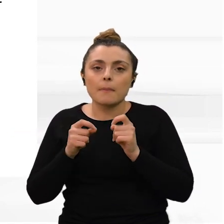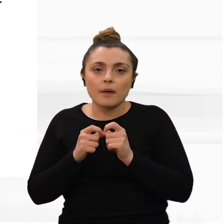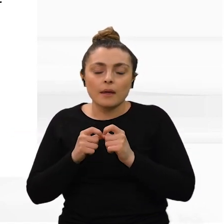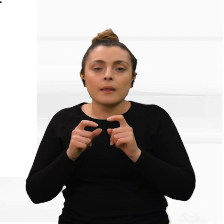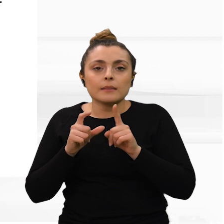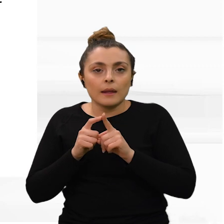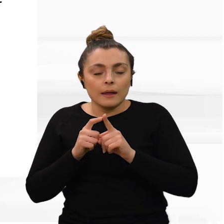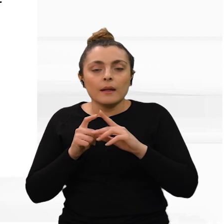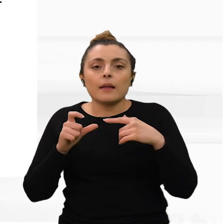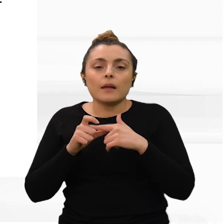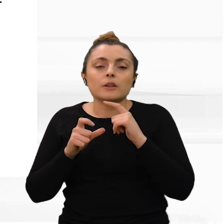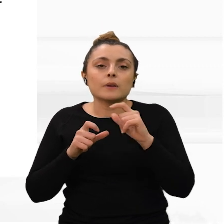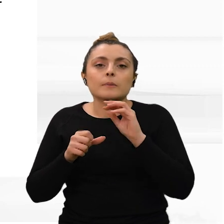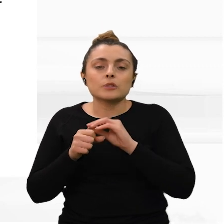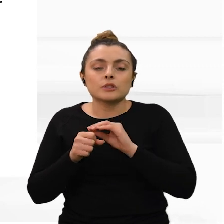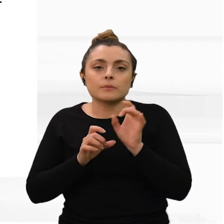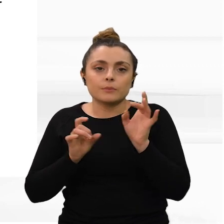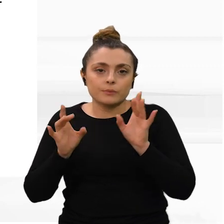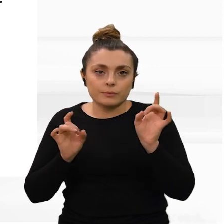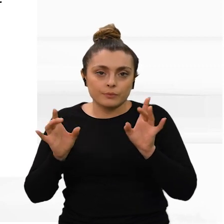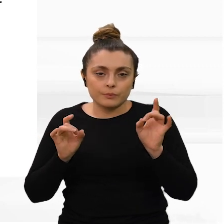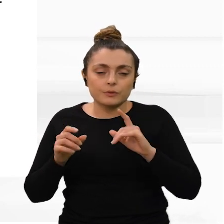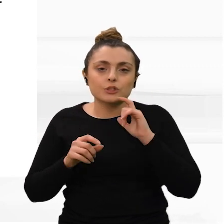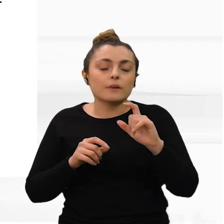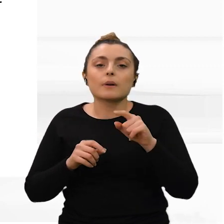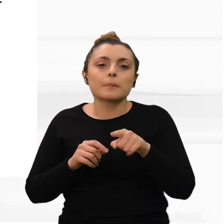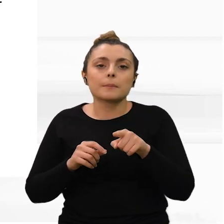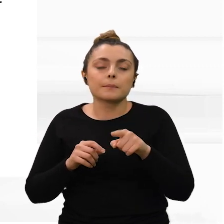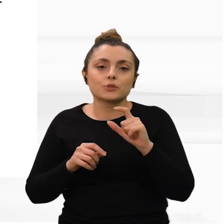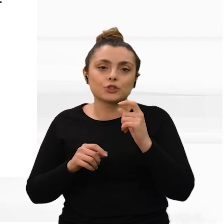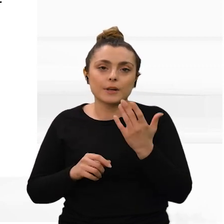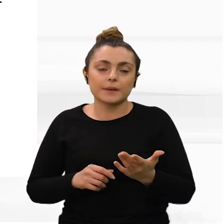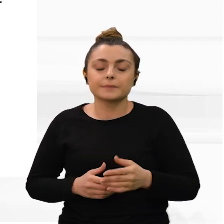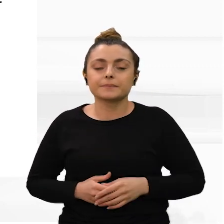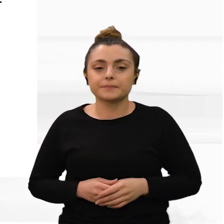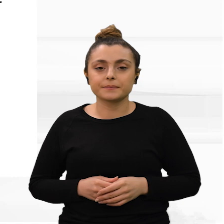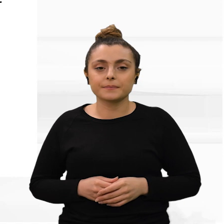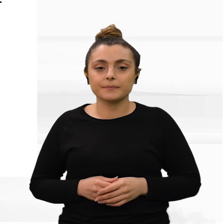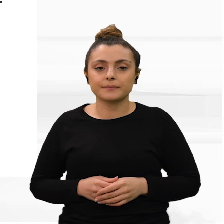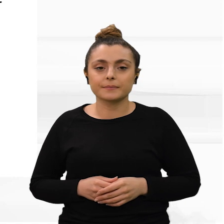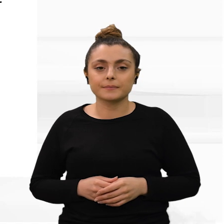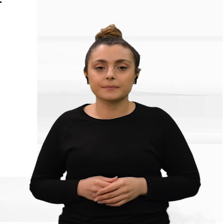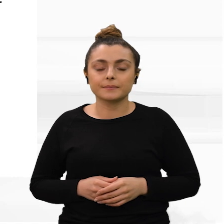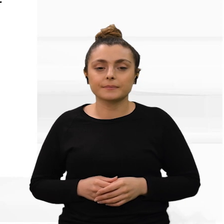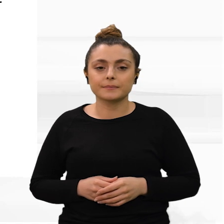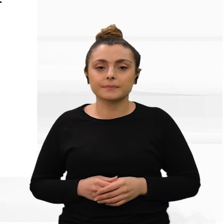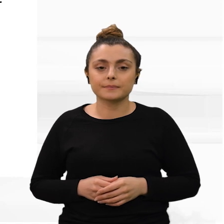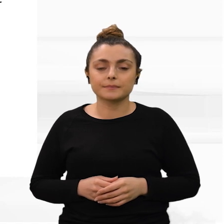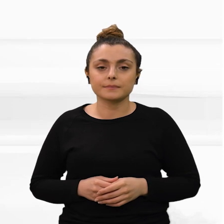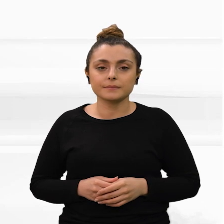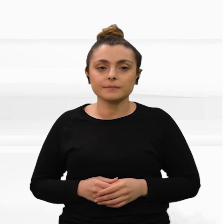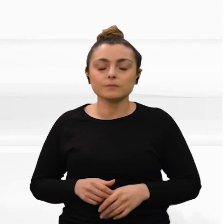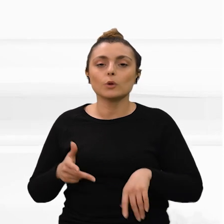ve d ve e seçeneklerin eledik cevabımız c seçeneği Arkadaşlar bu